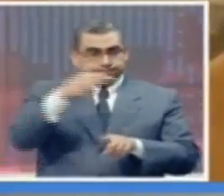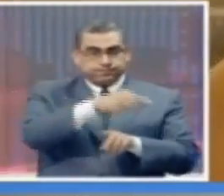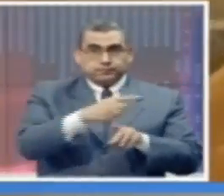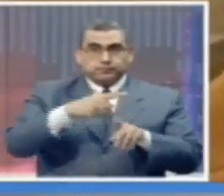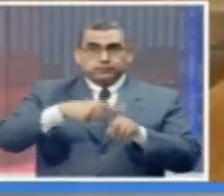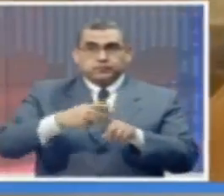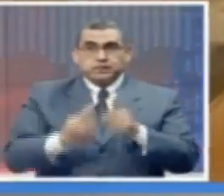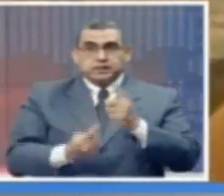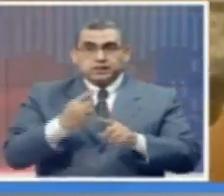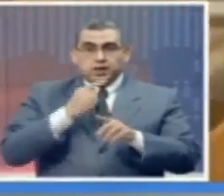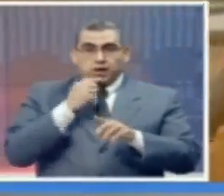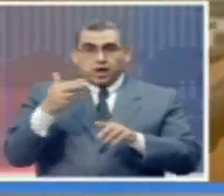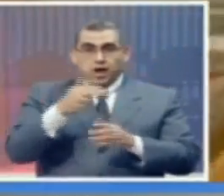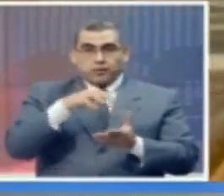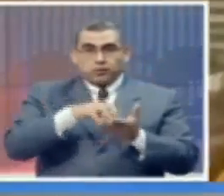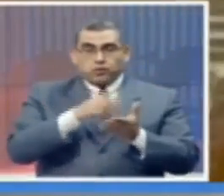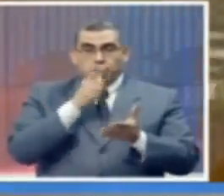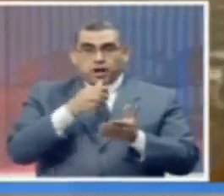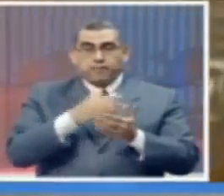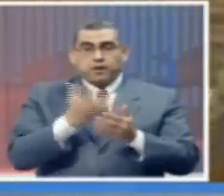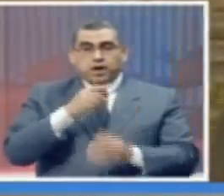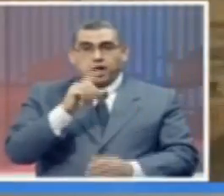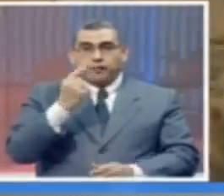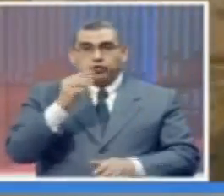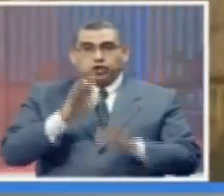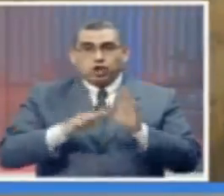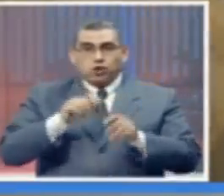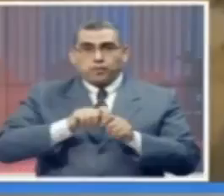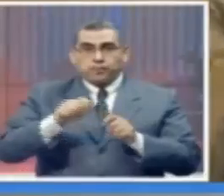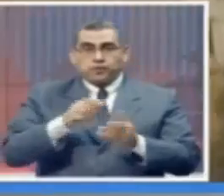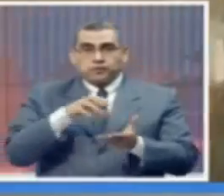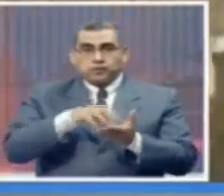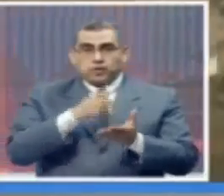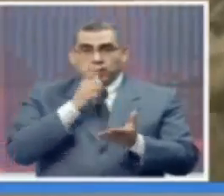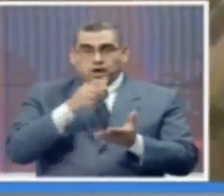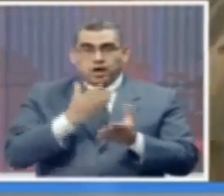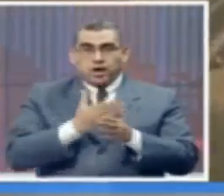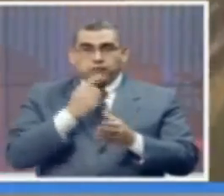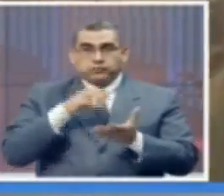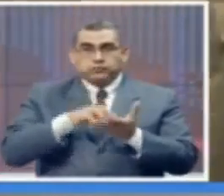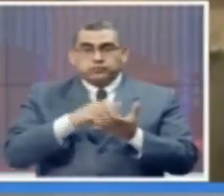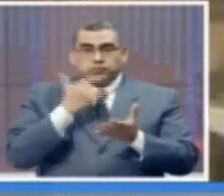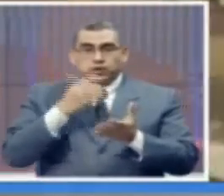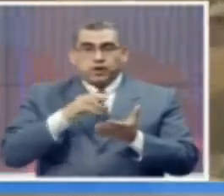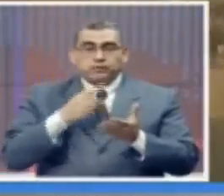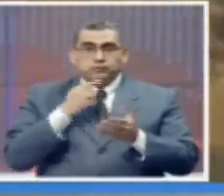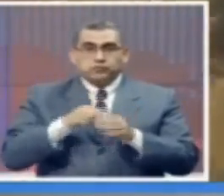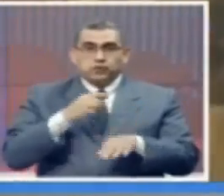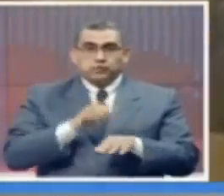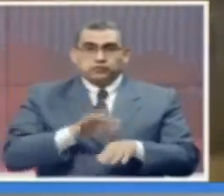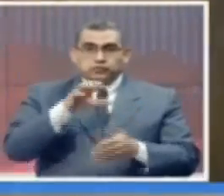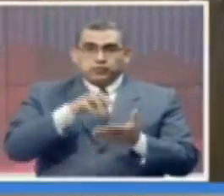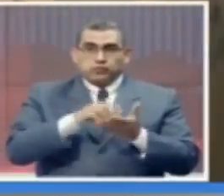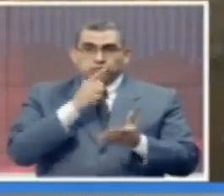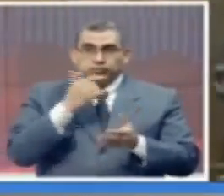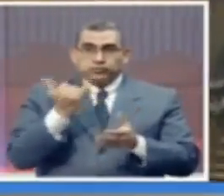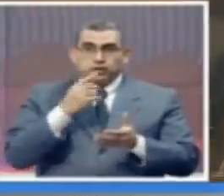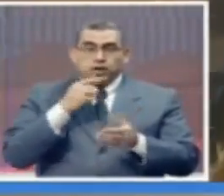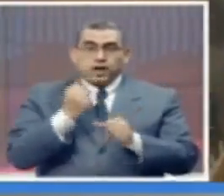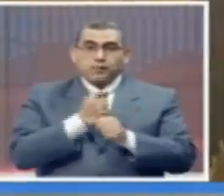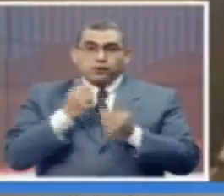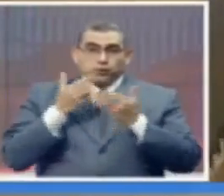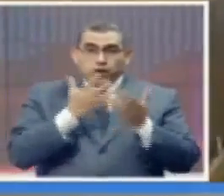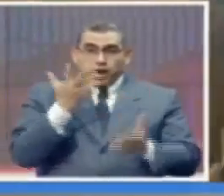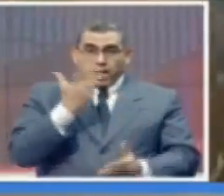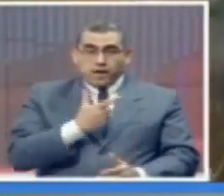الطريق الزراعي الغربي غربا بطول 15 كيلومترا وعرض 21 مترا وحارتين بكل اتجاه، وبكلفة